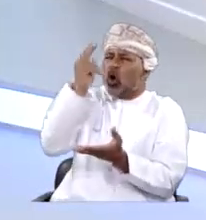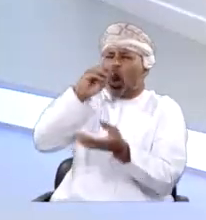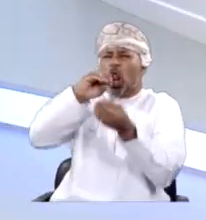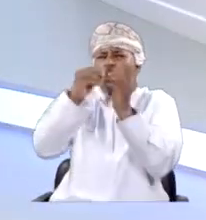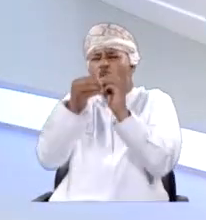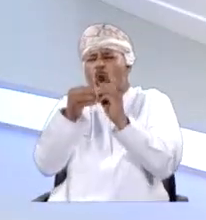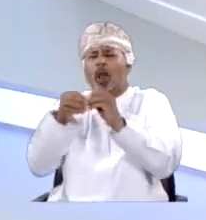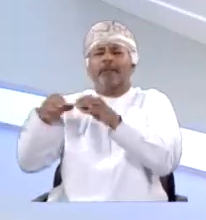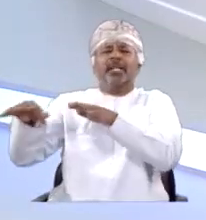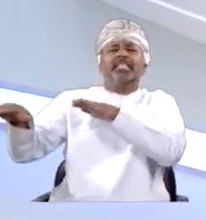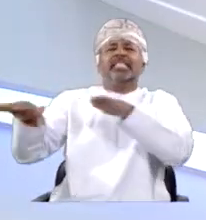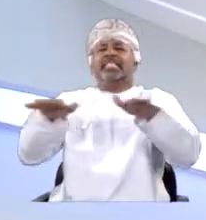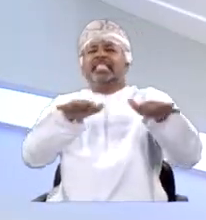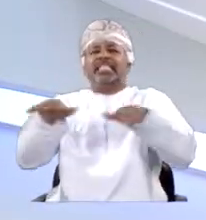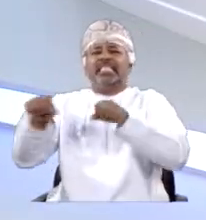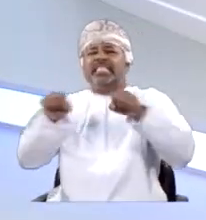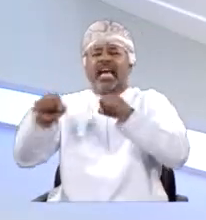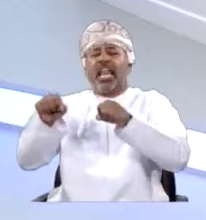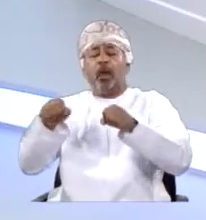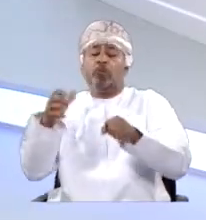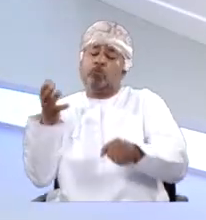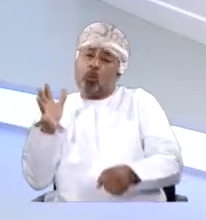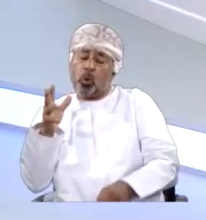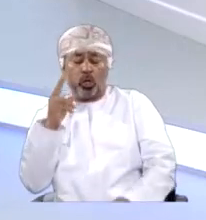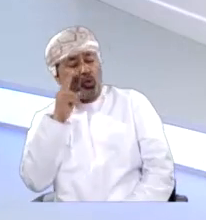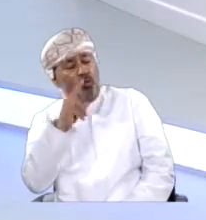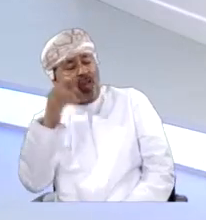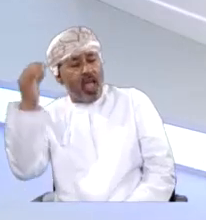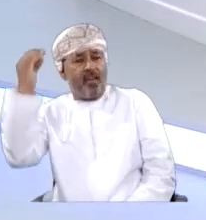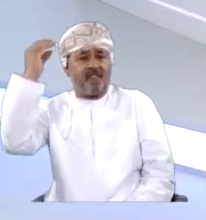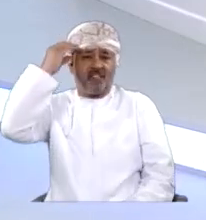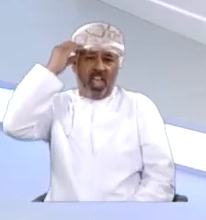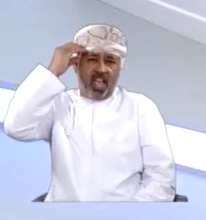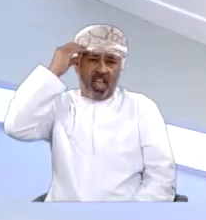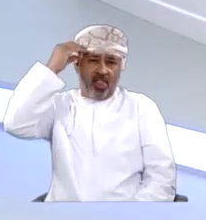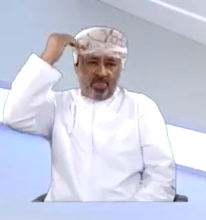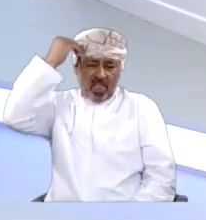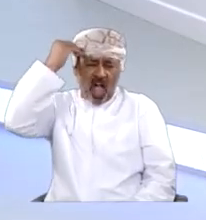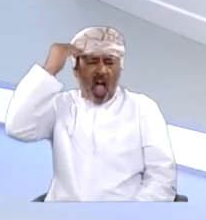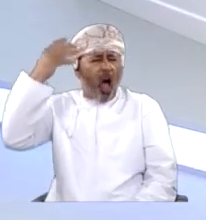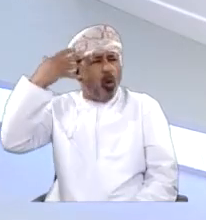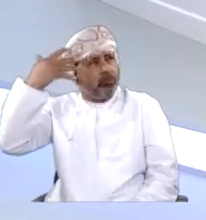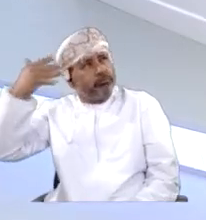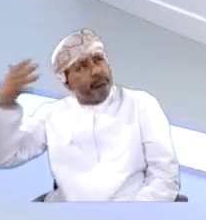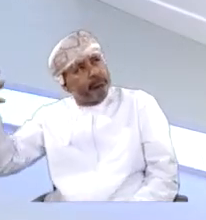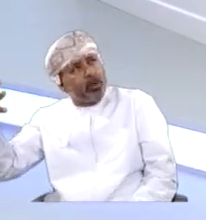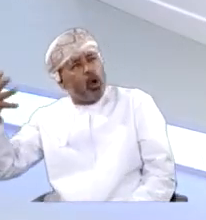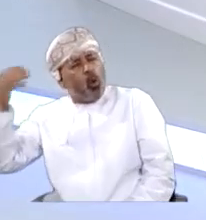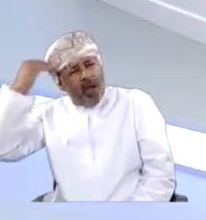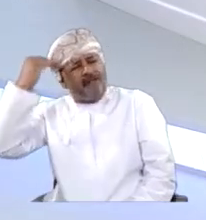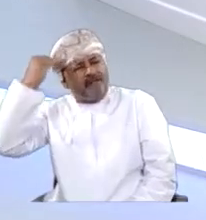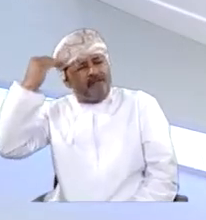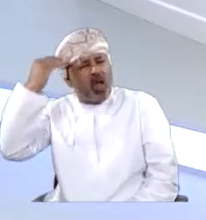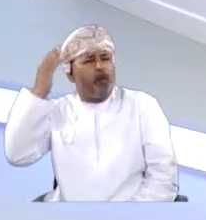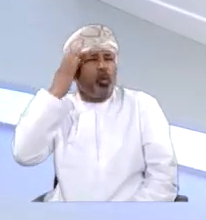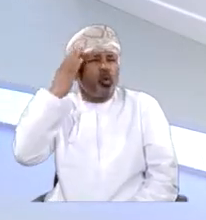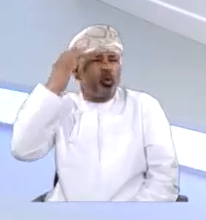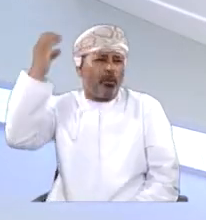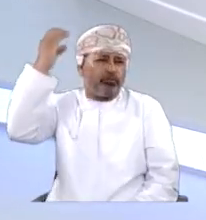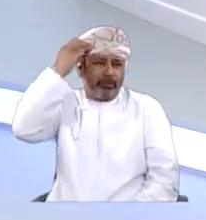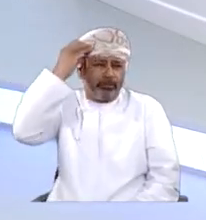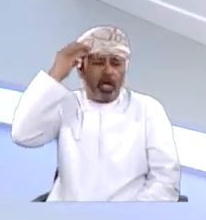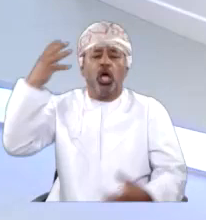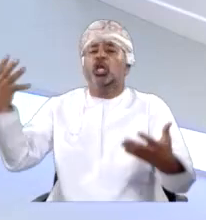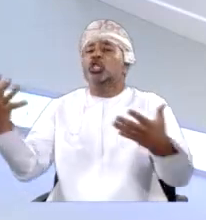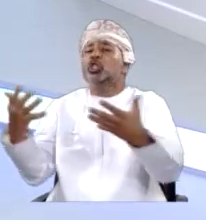من الزلزال ربما رأوها ورسخت في ذاكرتهم أو تخيلوها وتركت أثرها فيهم،